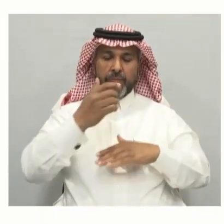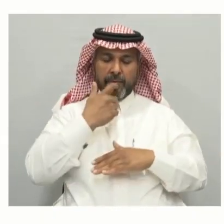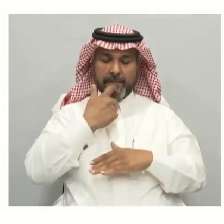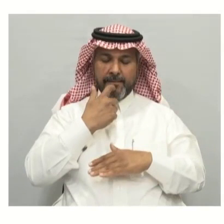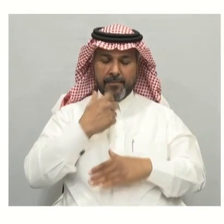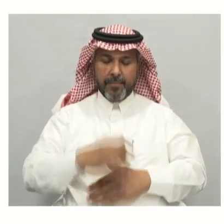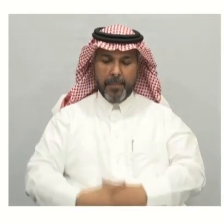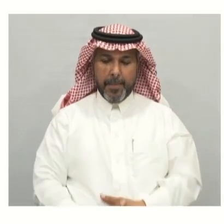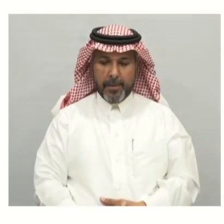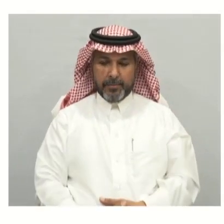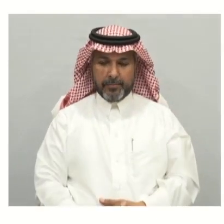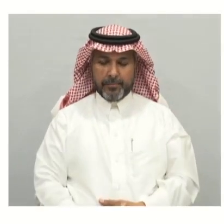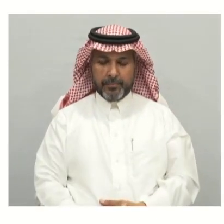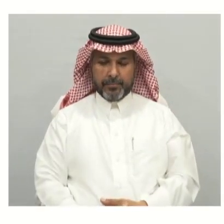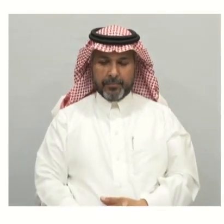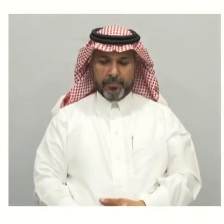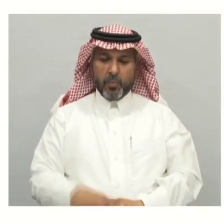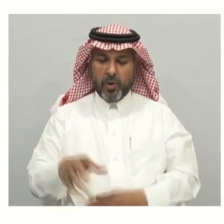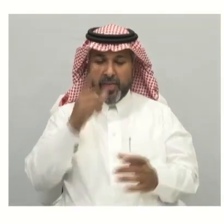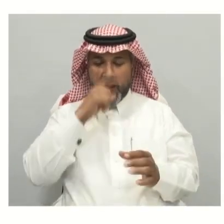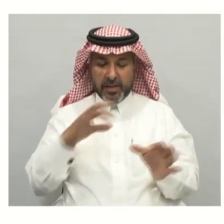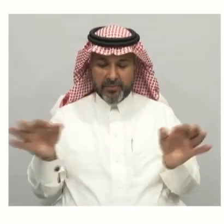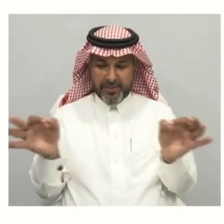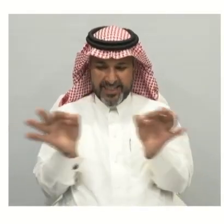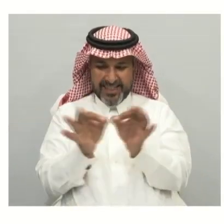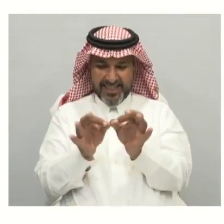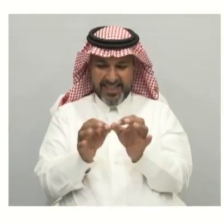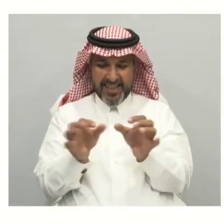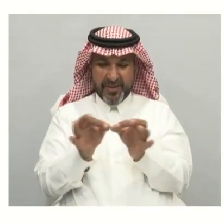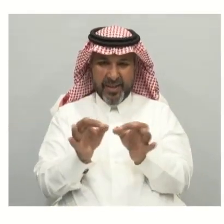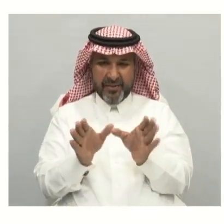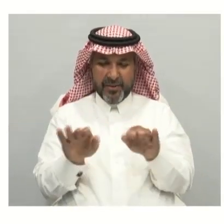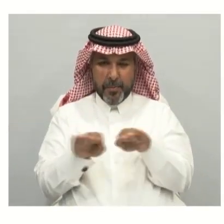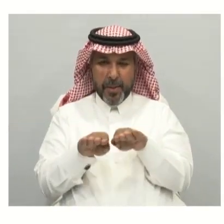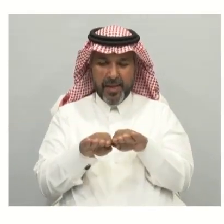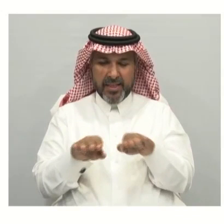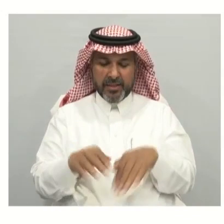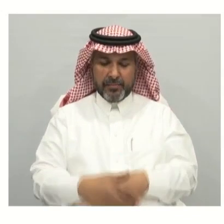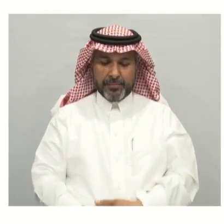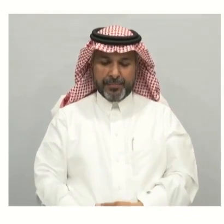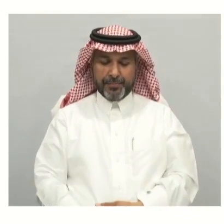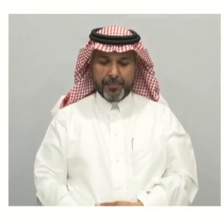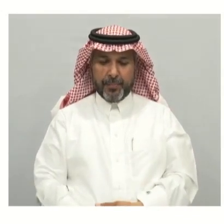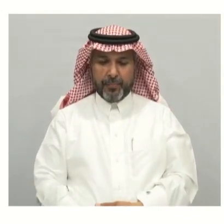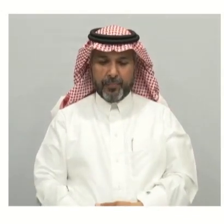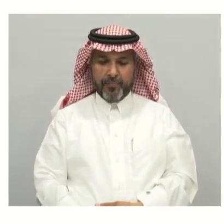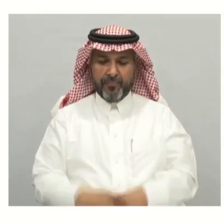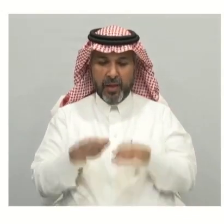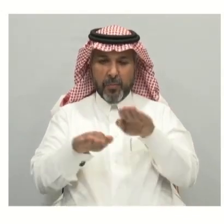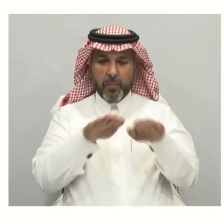التمثيل المناسب لهذه البيانات هو ماذا صحيح هو المدرج التكراري لماذا